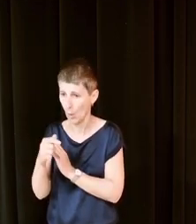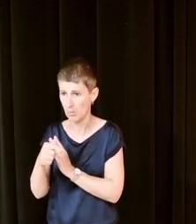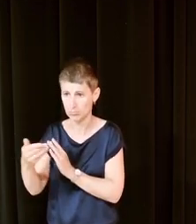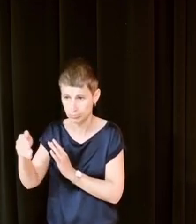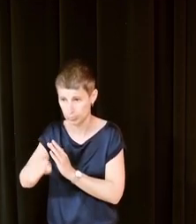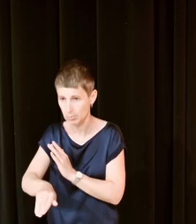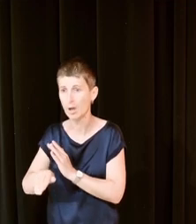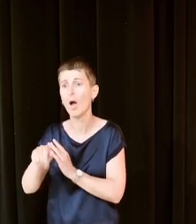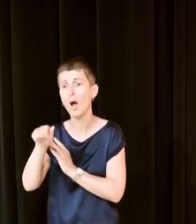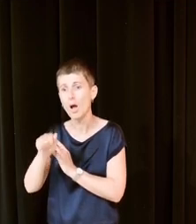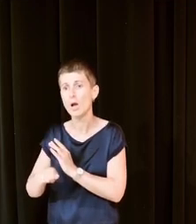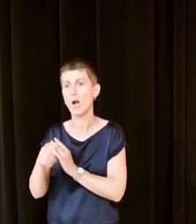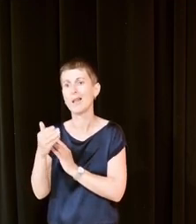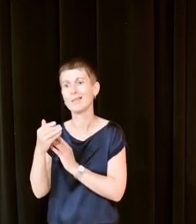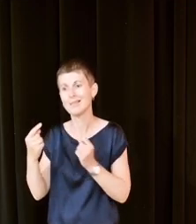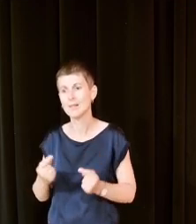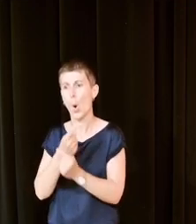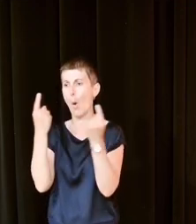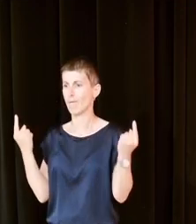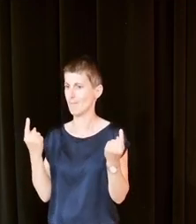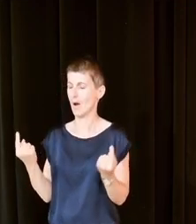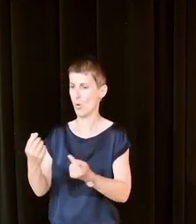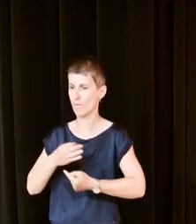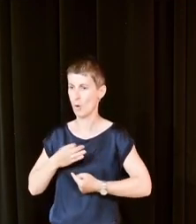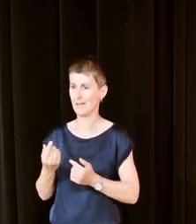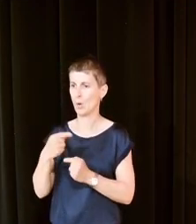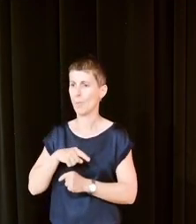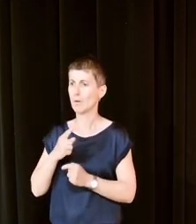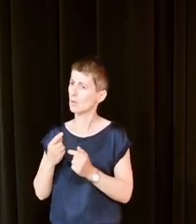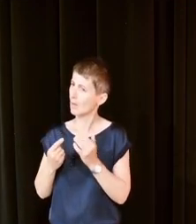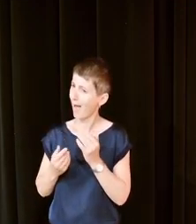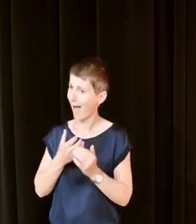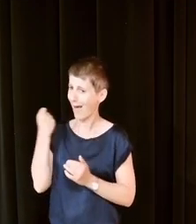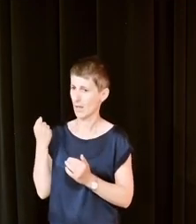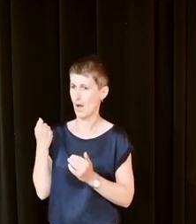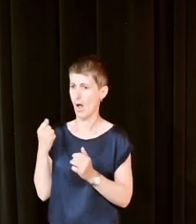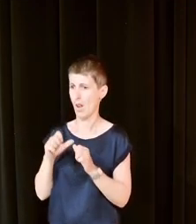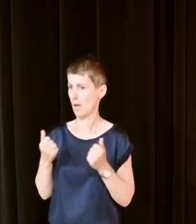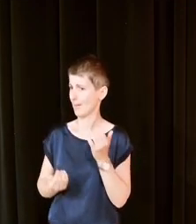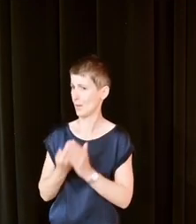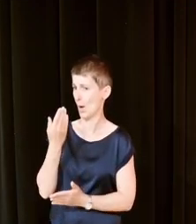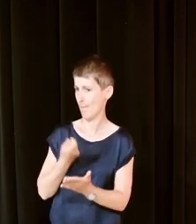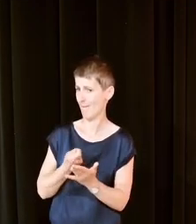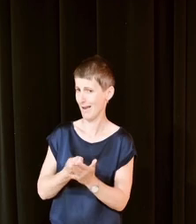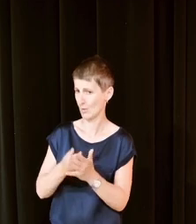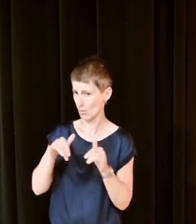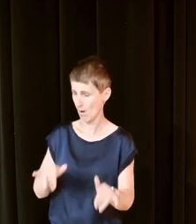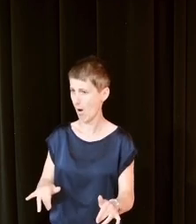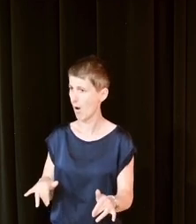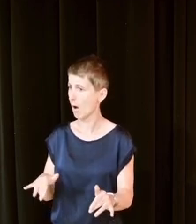Offenbarung führen, bei der radikale Neubewertungen des Lebens auch entstehen. Und das kennen Sie ja wahrscheinlich auch,